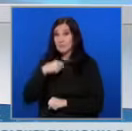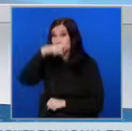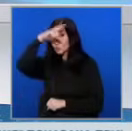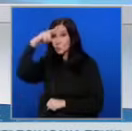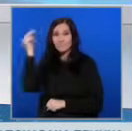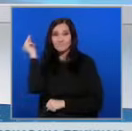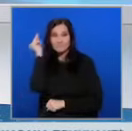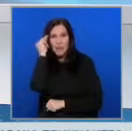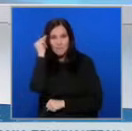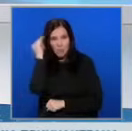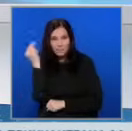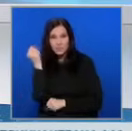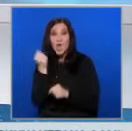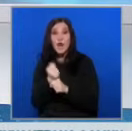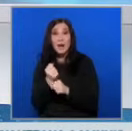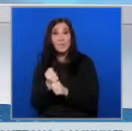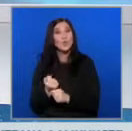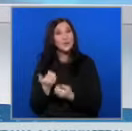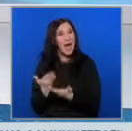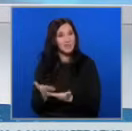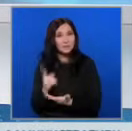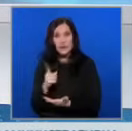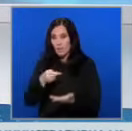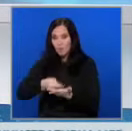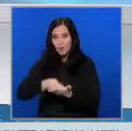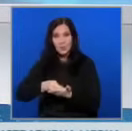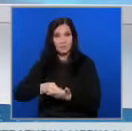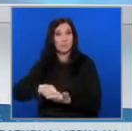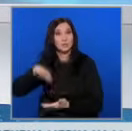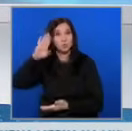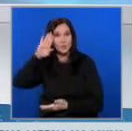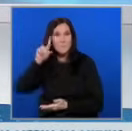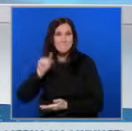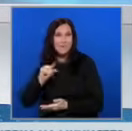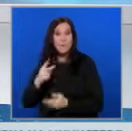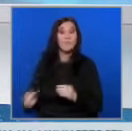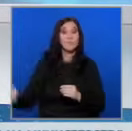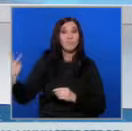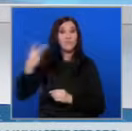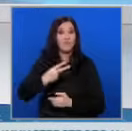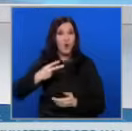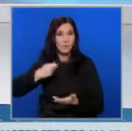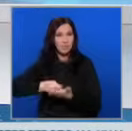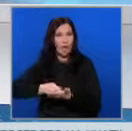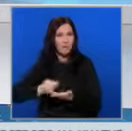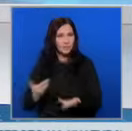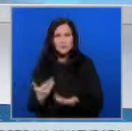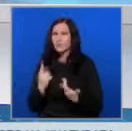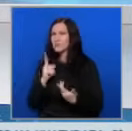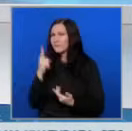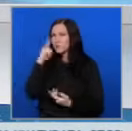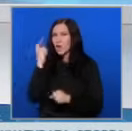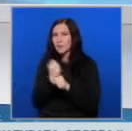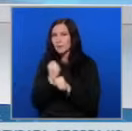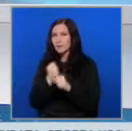труда напомнят, че работодателите ще трябва да платят на служителите си минимум двойна надница. Какво трябва да знаят